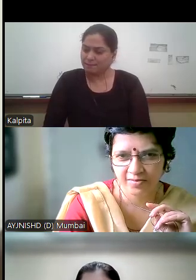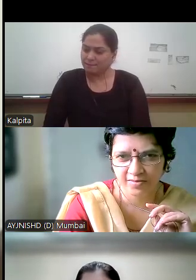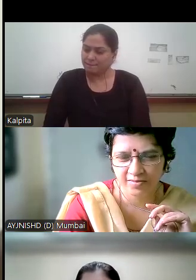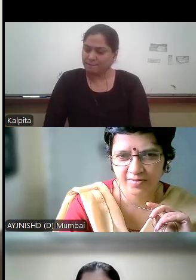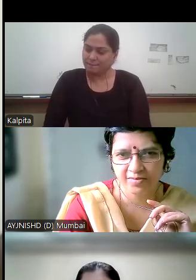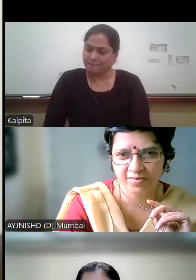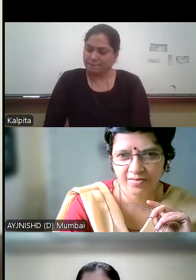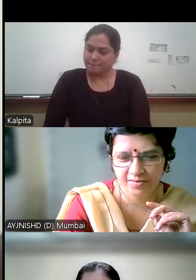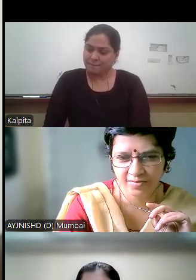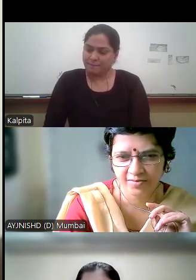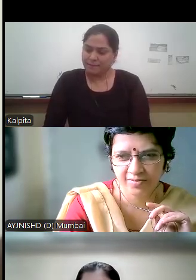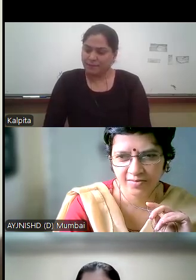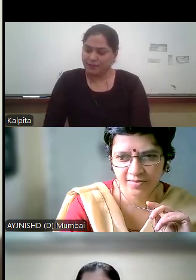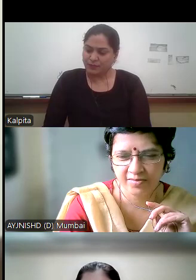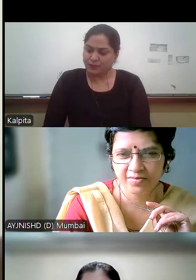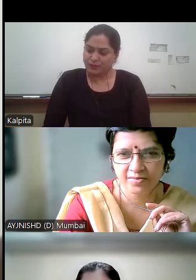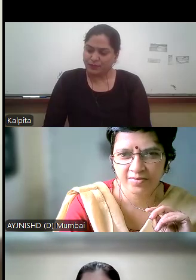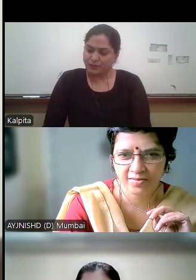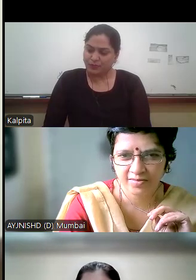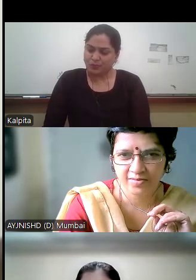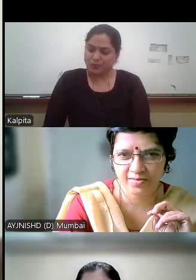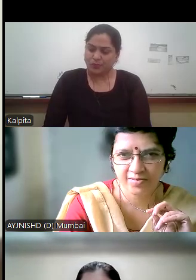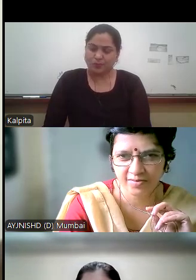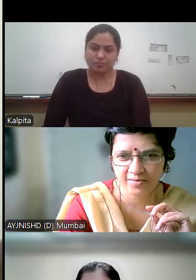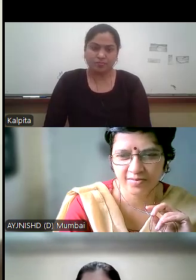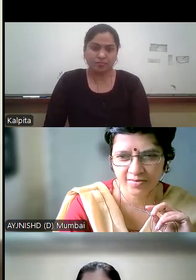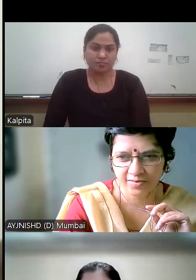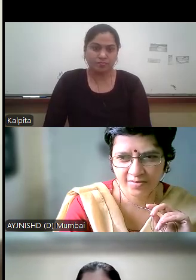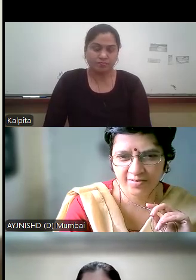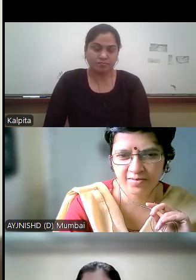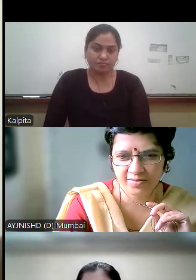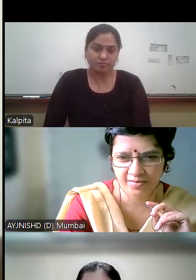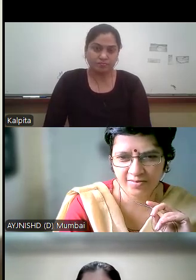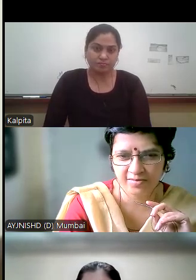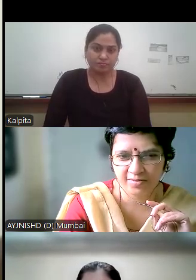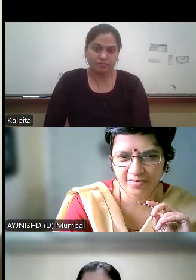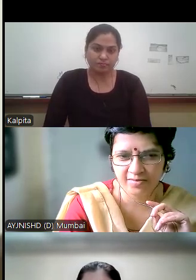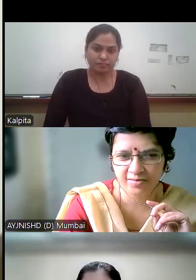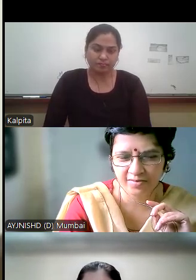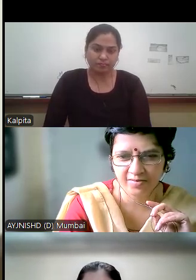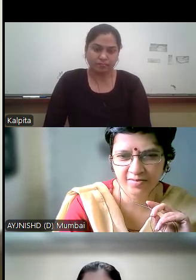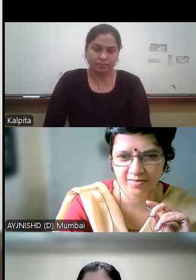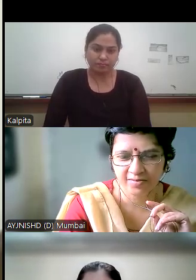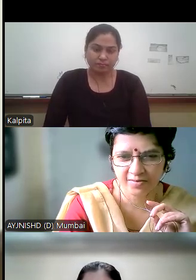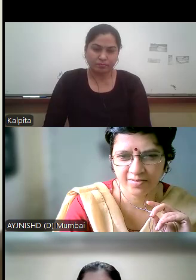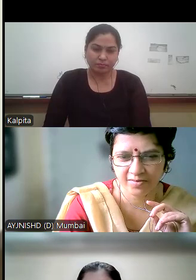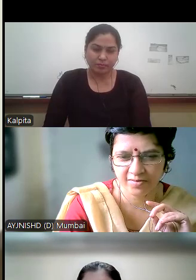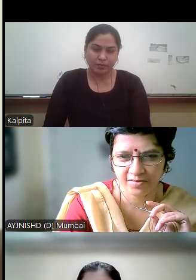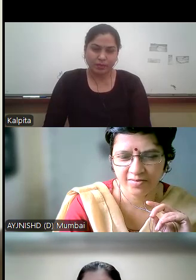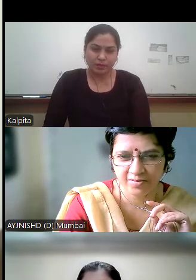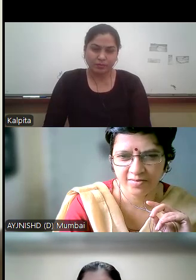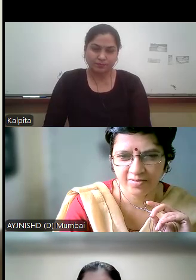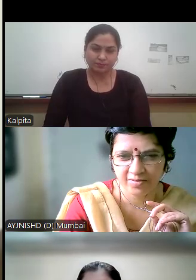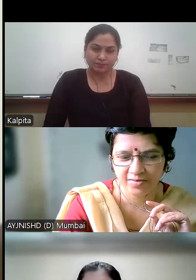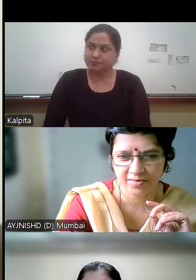से सीधा होना और सीधे से उल्टा होना, करवट बदलना आप अपने बच्चे को सीखें। अगर वो बैठने की कोशिश